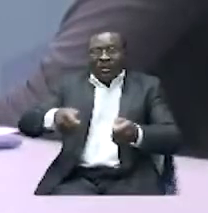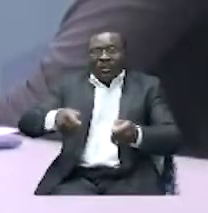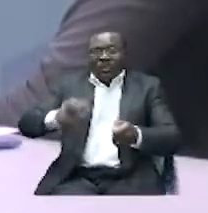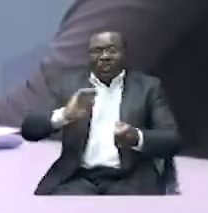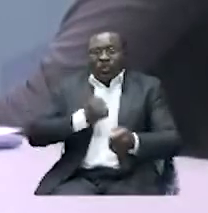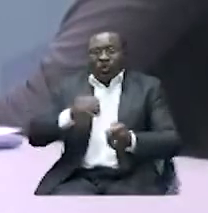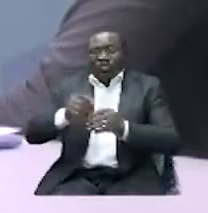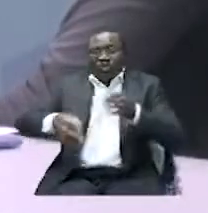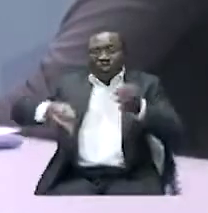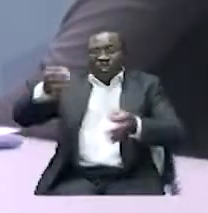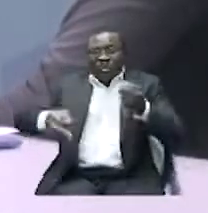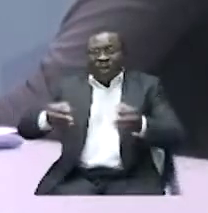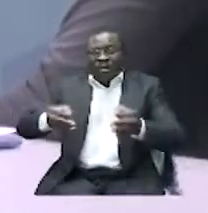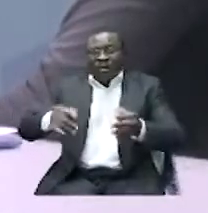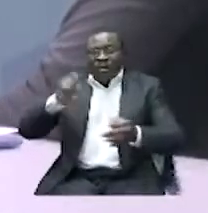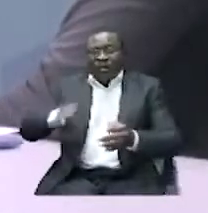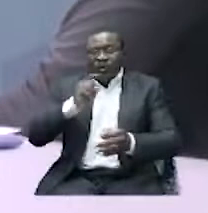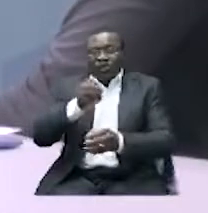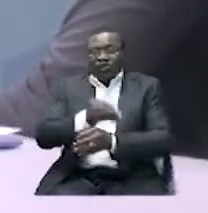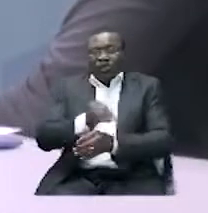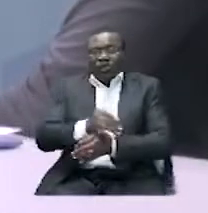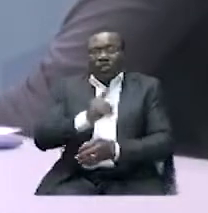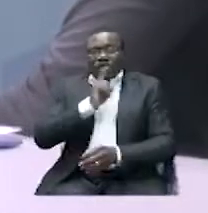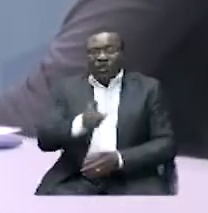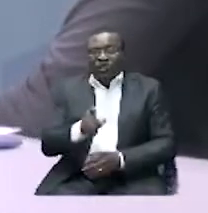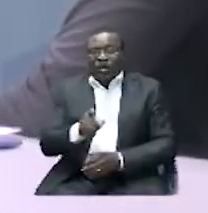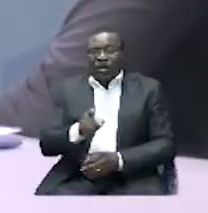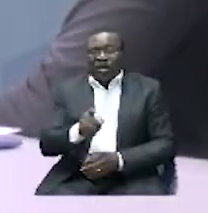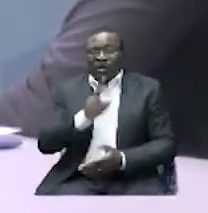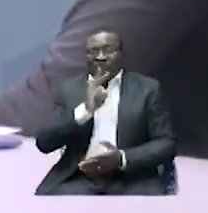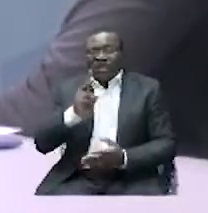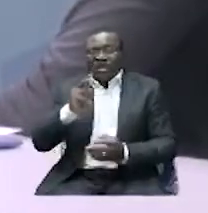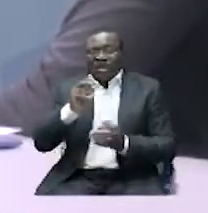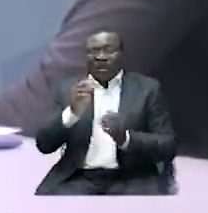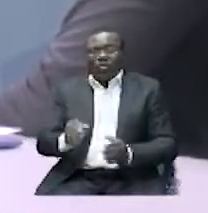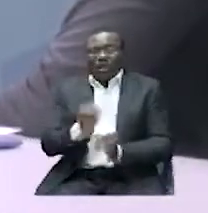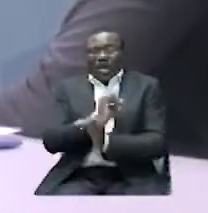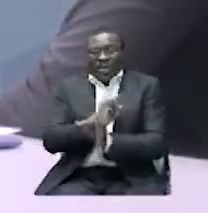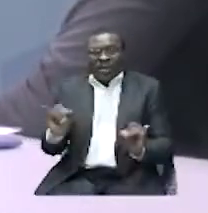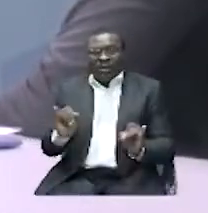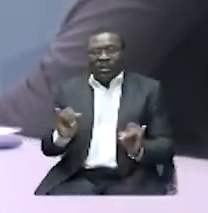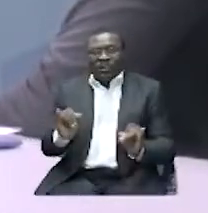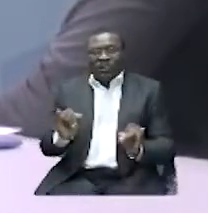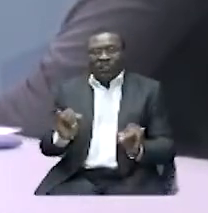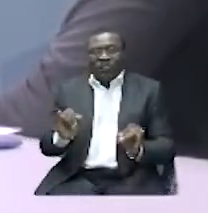notre administration judiciaire, que ce Conseil soit véritablement indépendant.